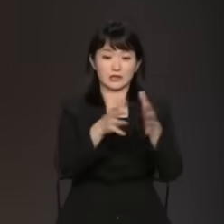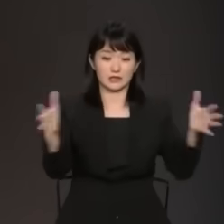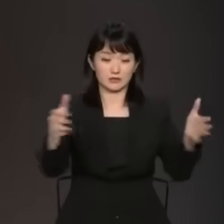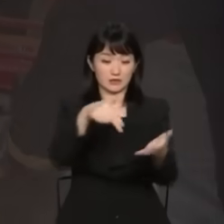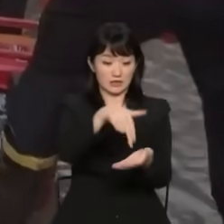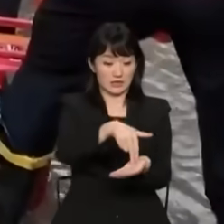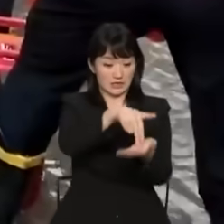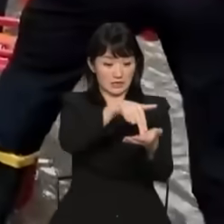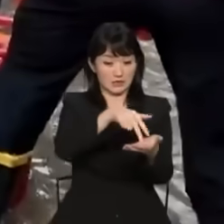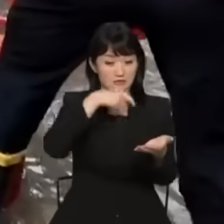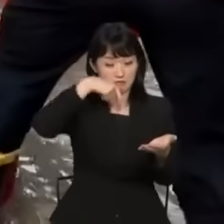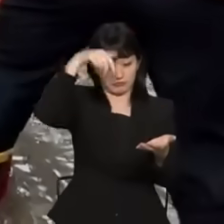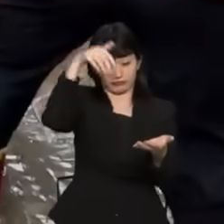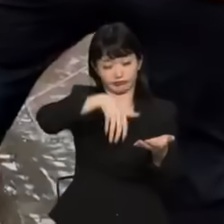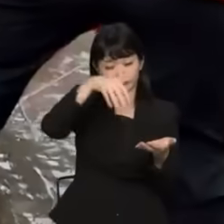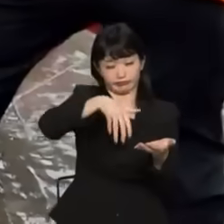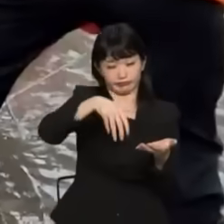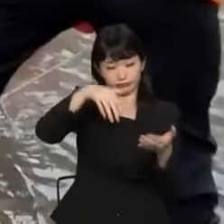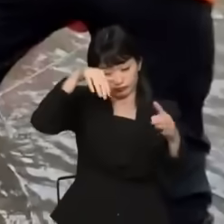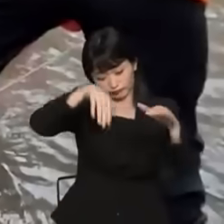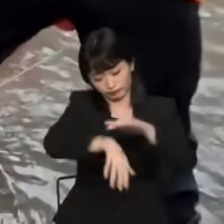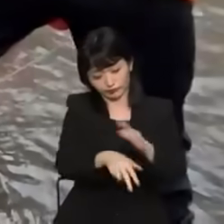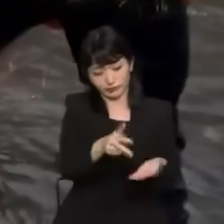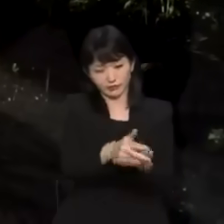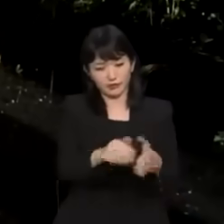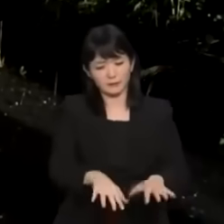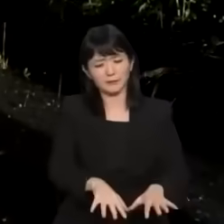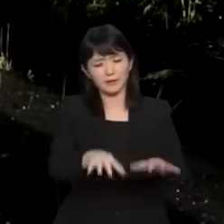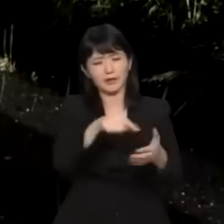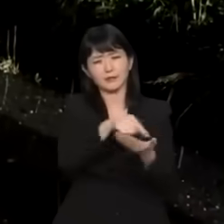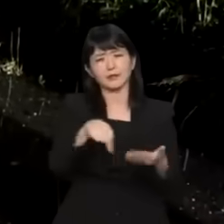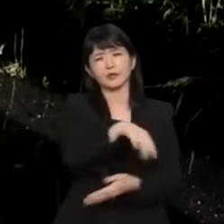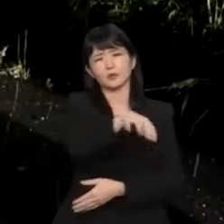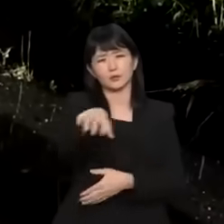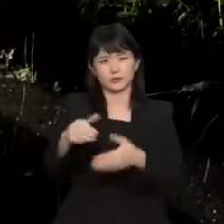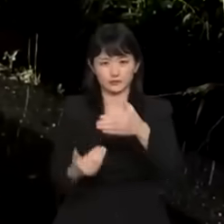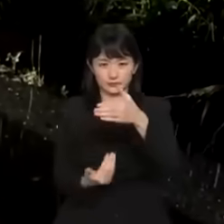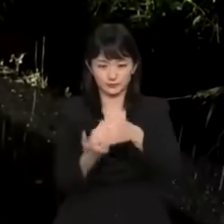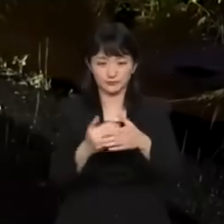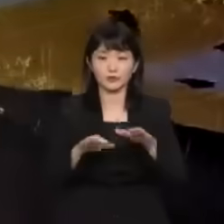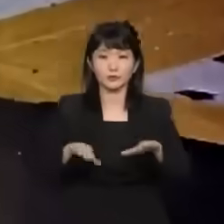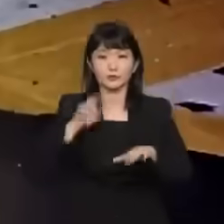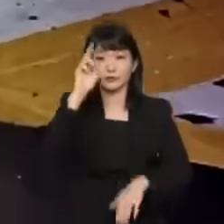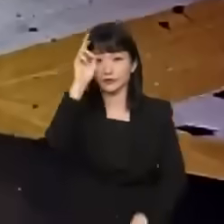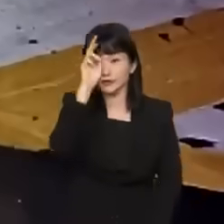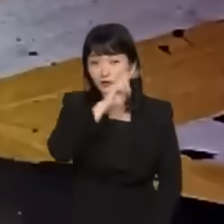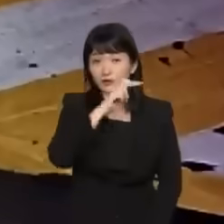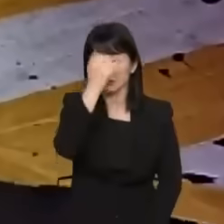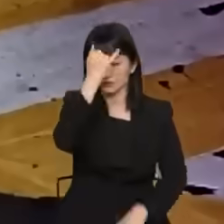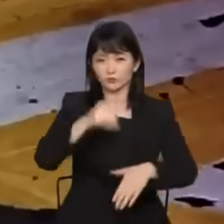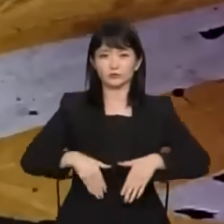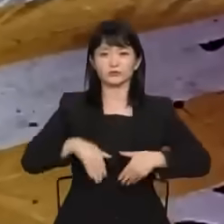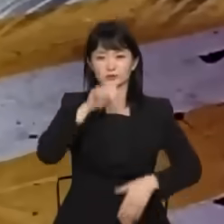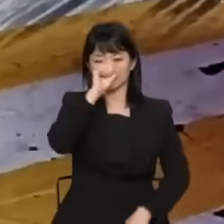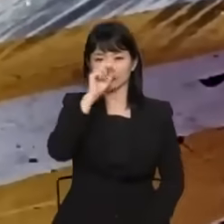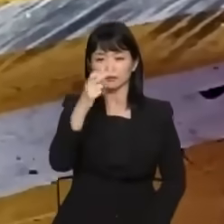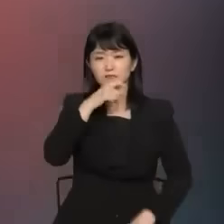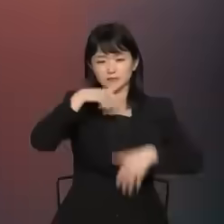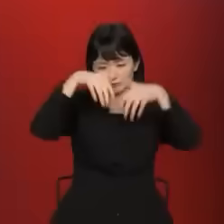쏟아지고 지하주차장이 잠기는 등 피해는 곳곳에서 이어졌습니다. 오늘 아침까지 충남 서산에 내린